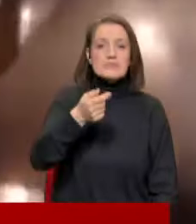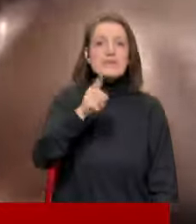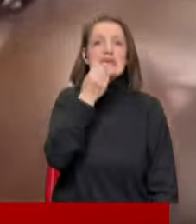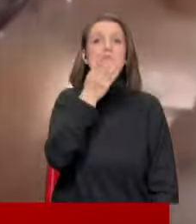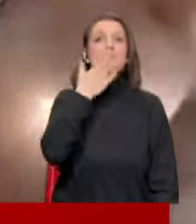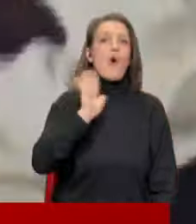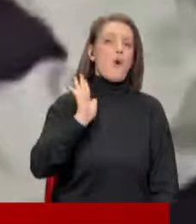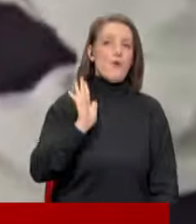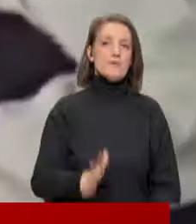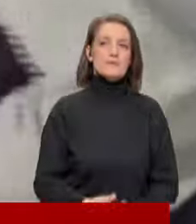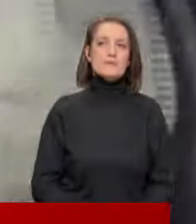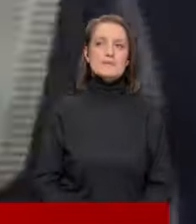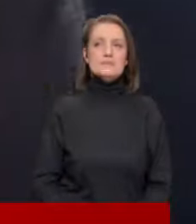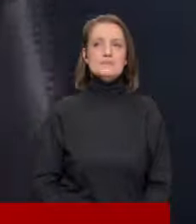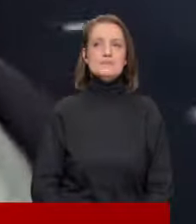daha